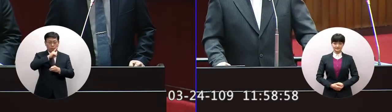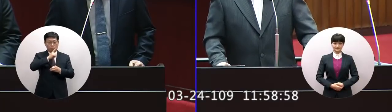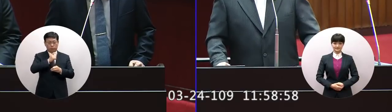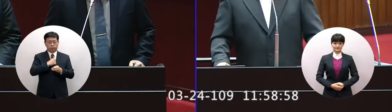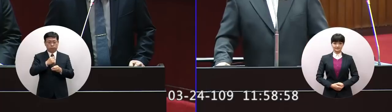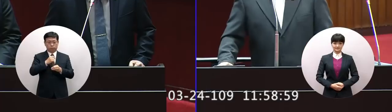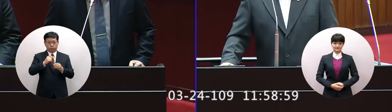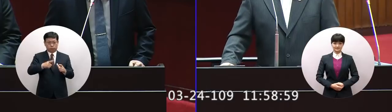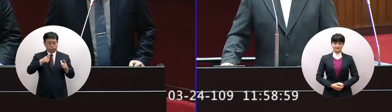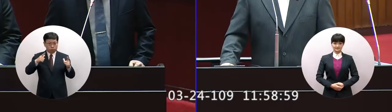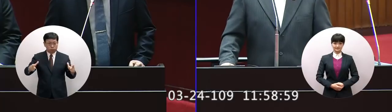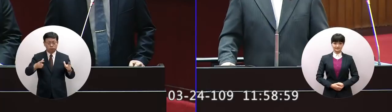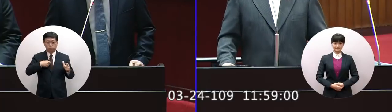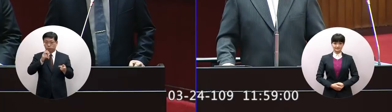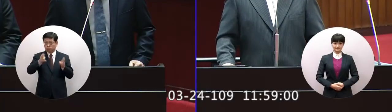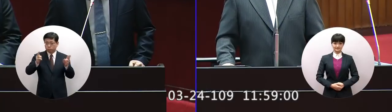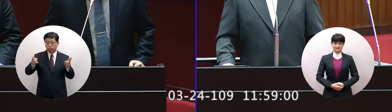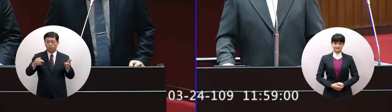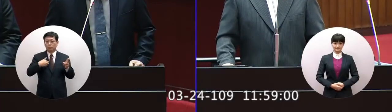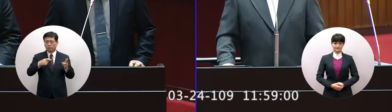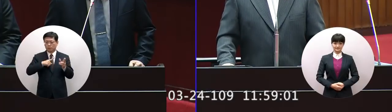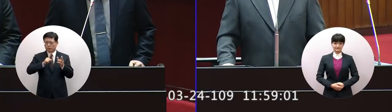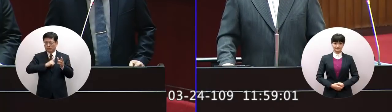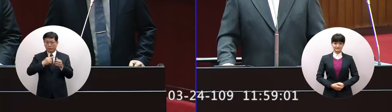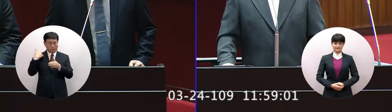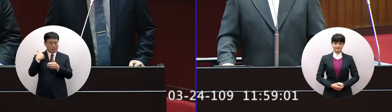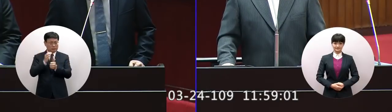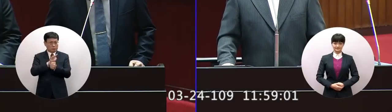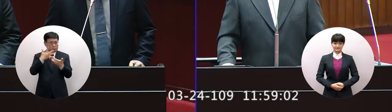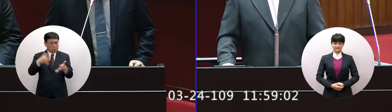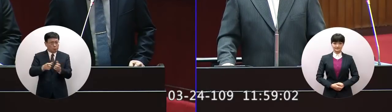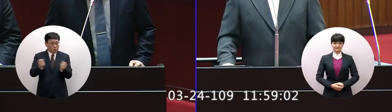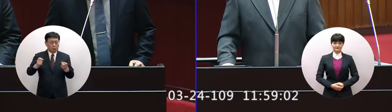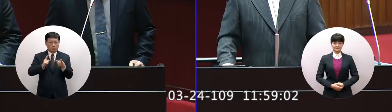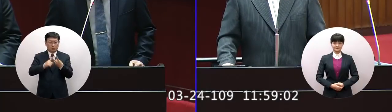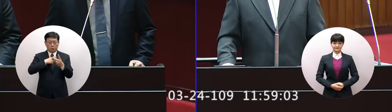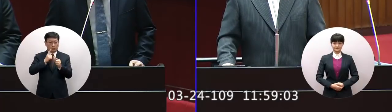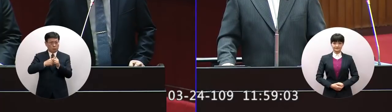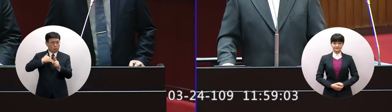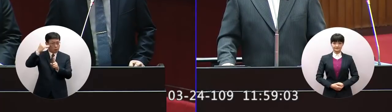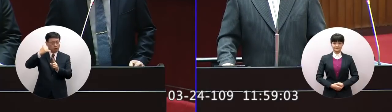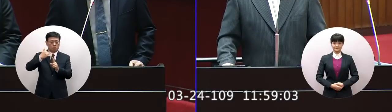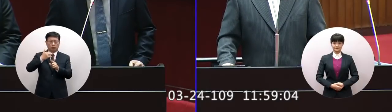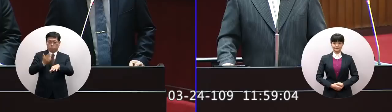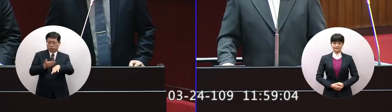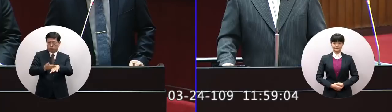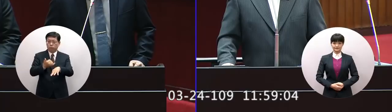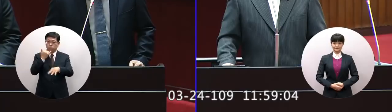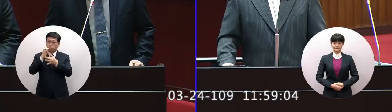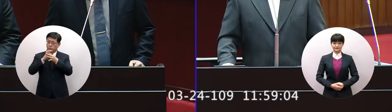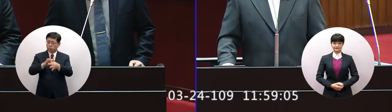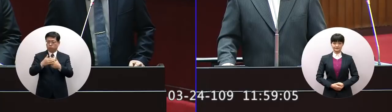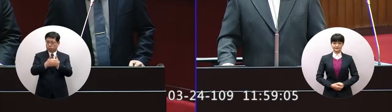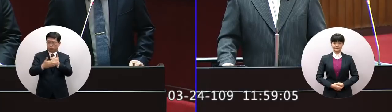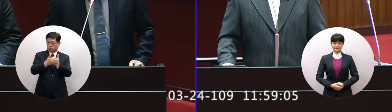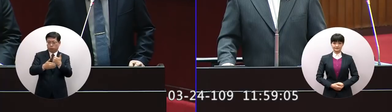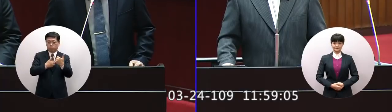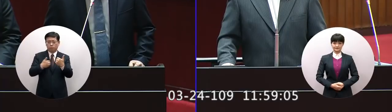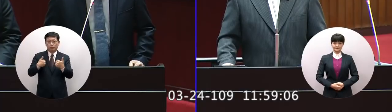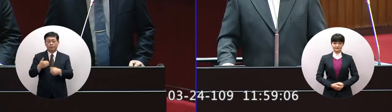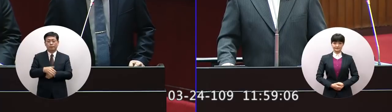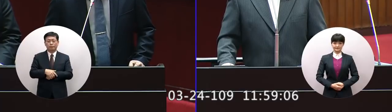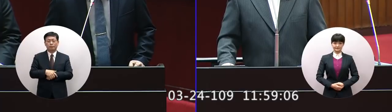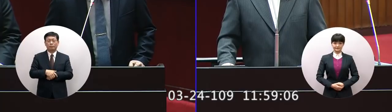员、扩编动员，借助他长期的服役，还有他的中高级专长，能够维持我们防卫战力的需